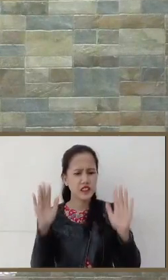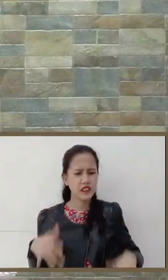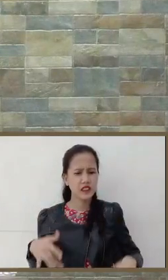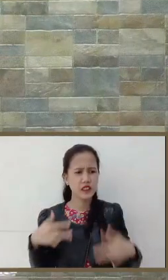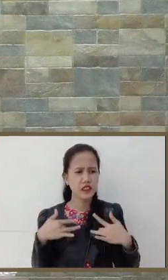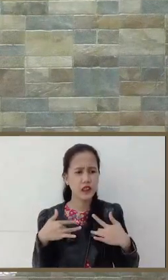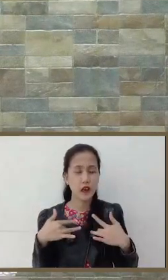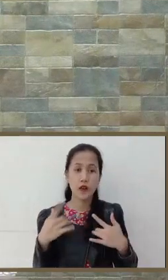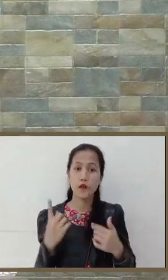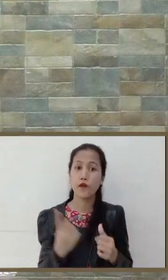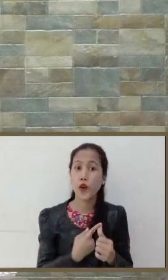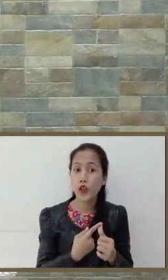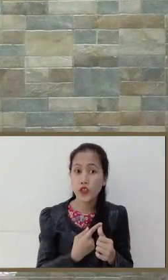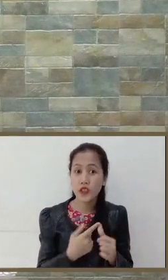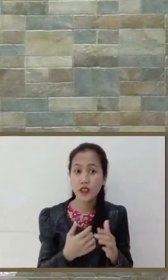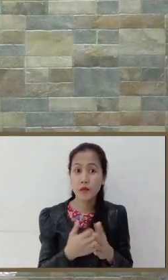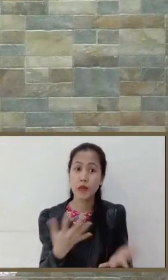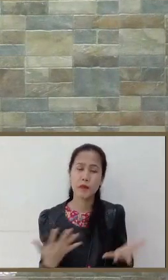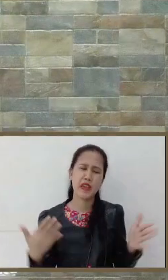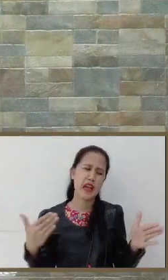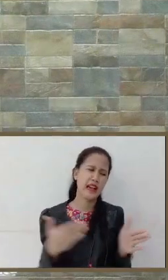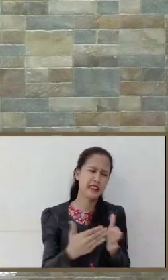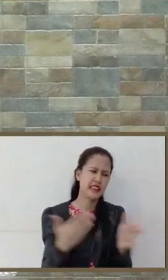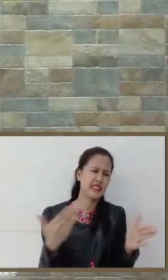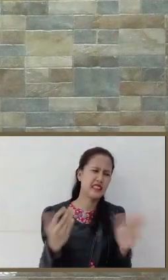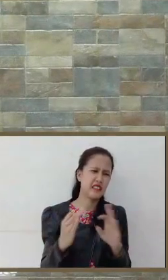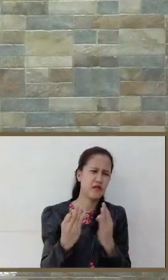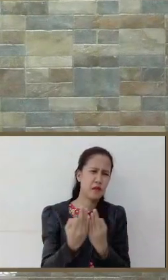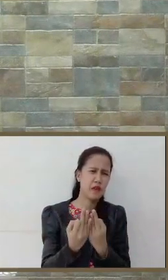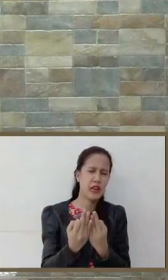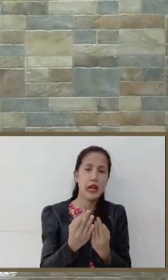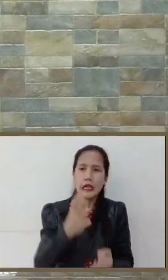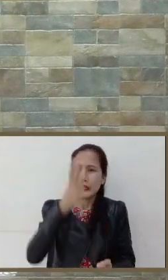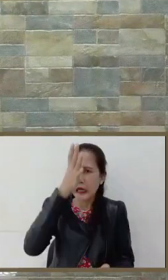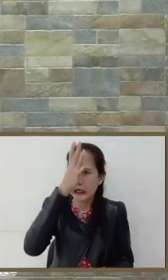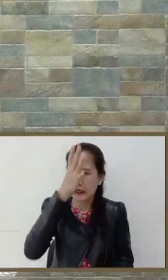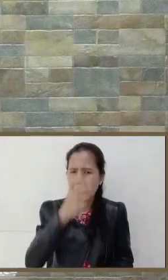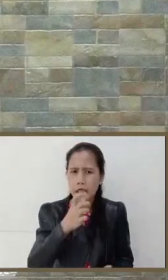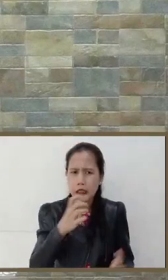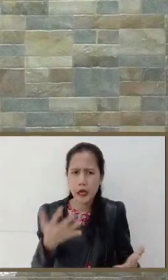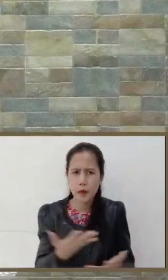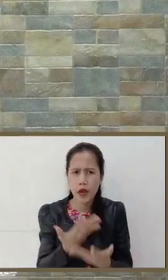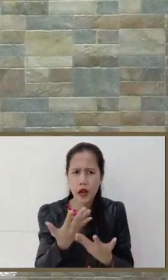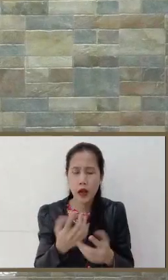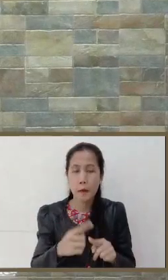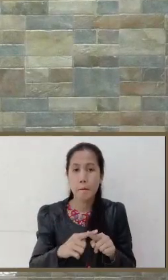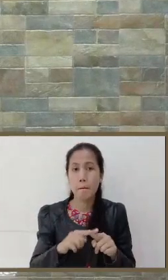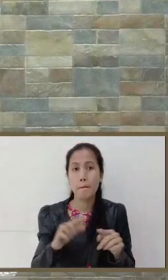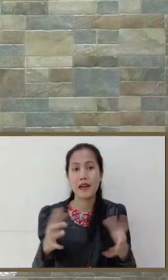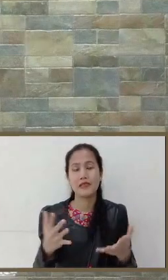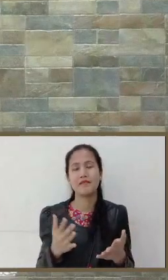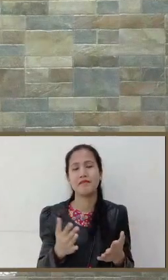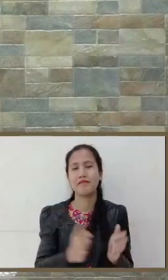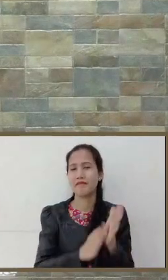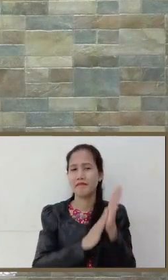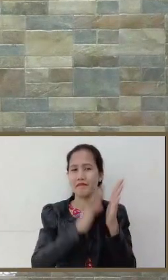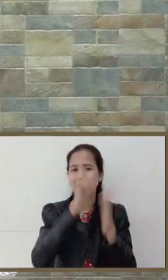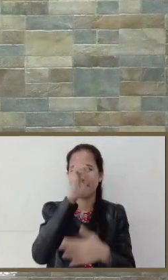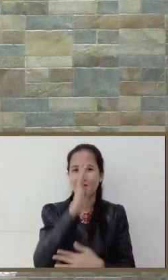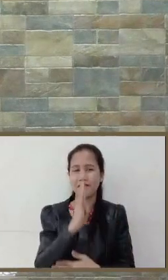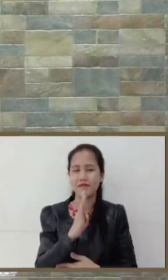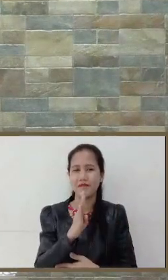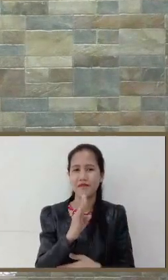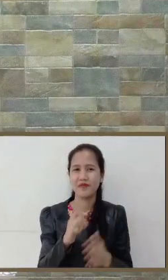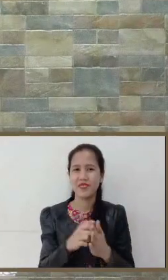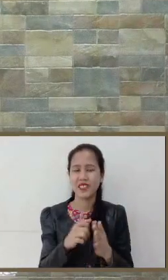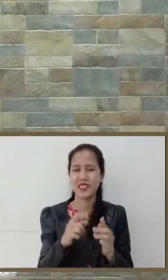aking family, yung aking tatay, hindi natuwa talaga. Pero salamat sa huling yugto ng buhay ng aking ama. Bago siya kunin ng Panginoon,